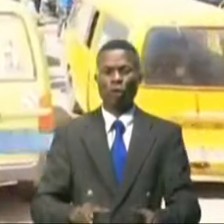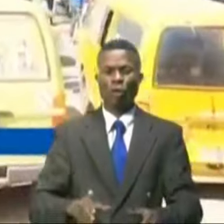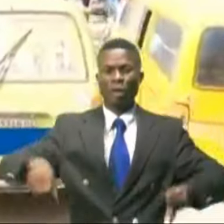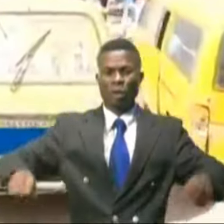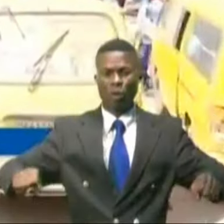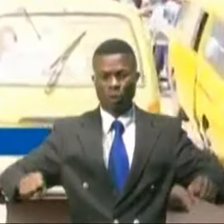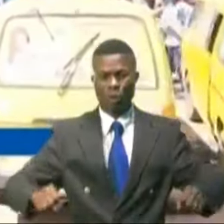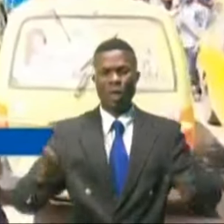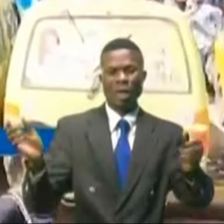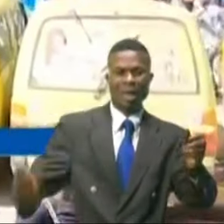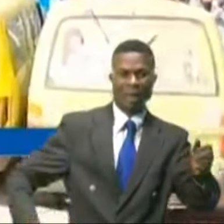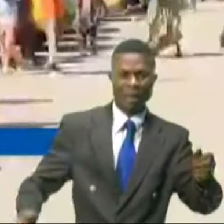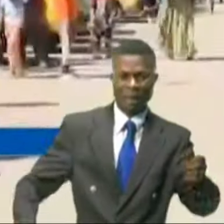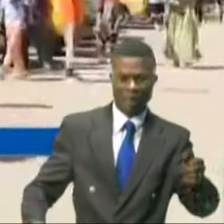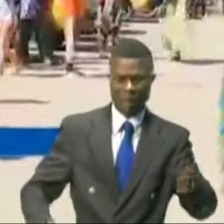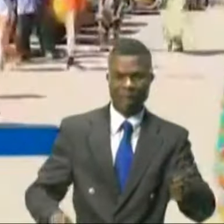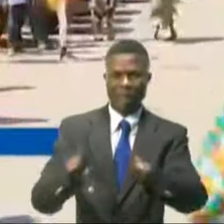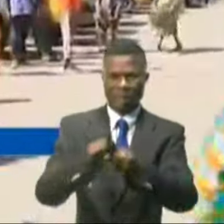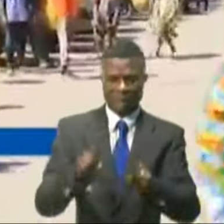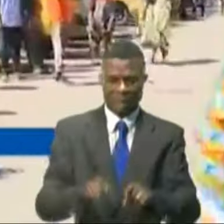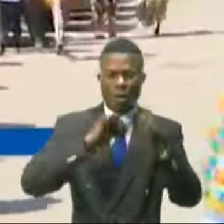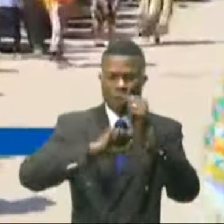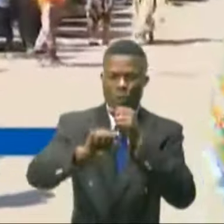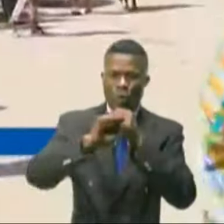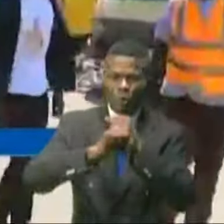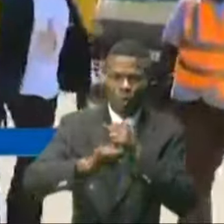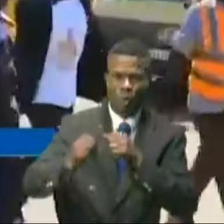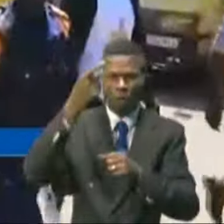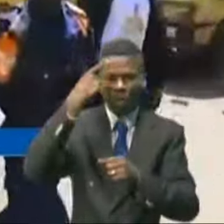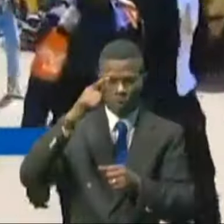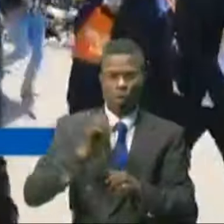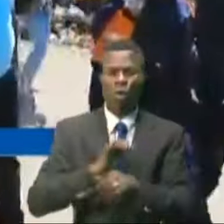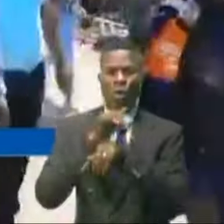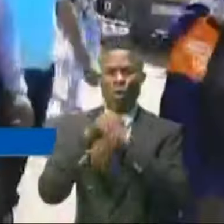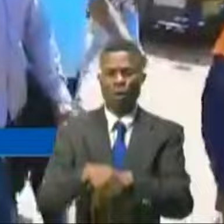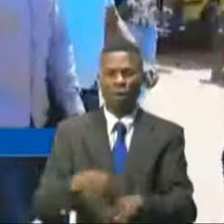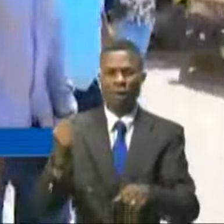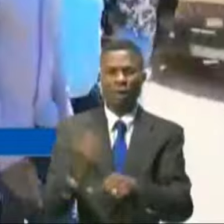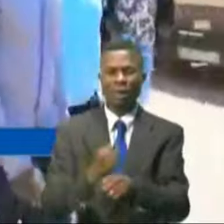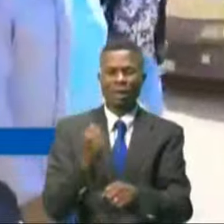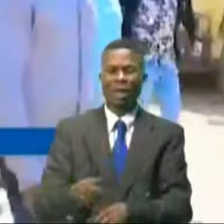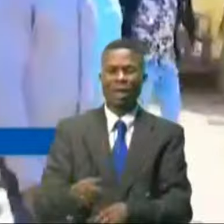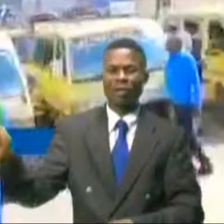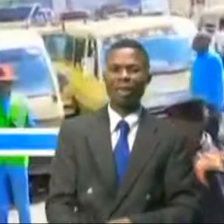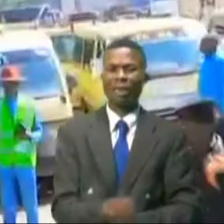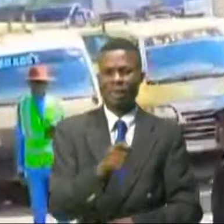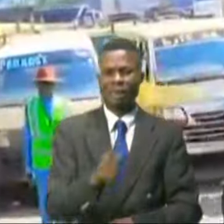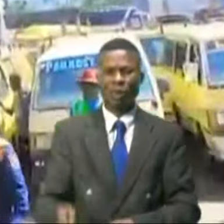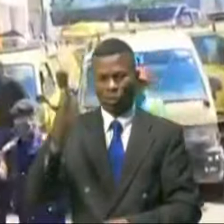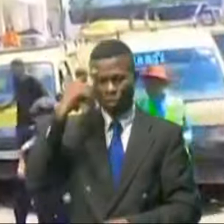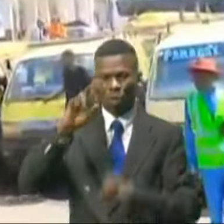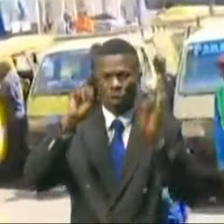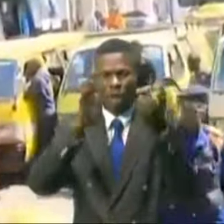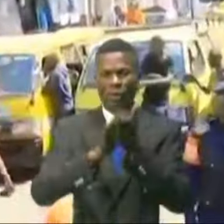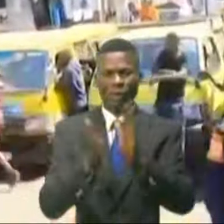motos ont été aussi sensibilisés à participer à l'assainissement de la ville.